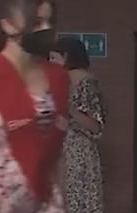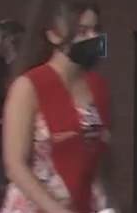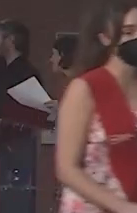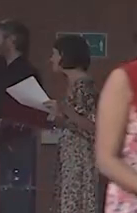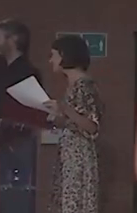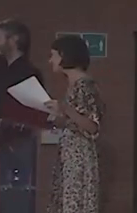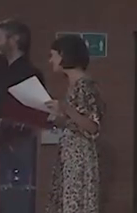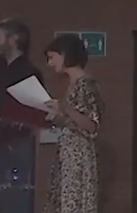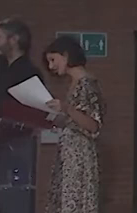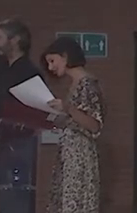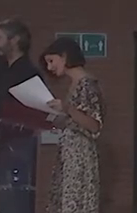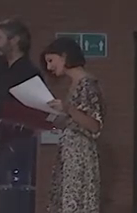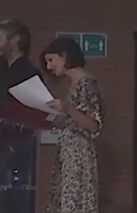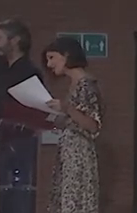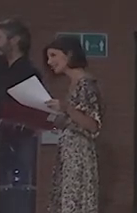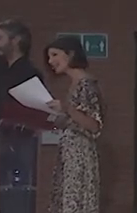Marina Bonet Bosch.